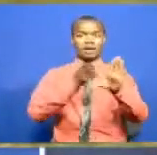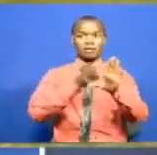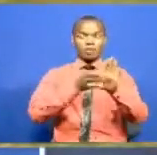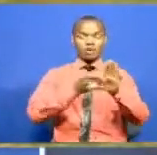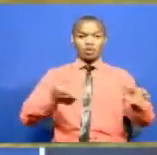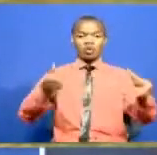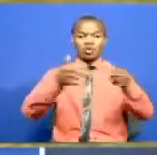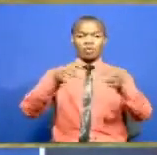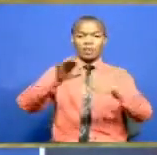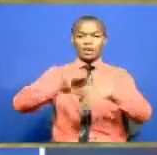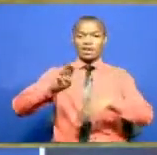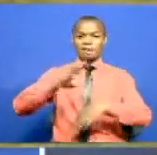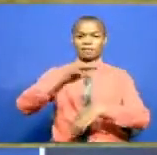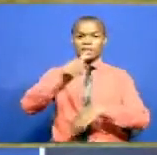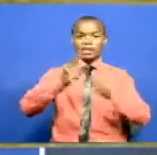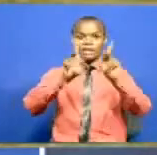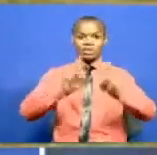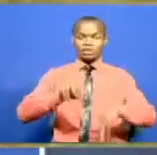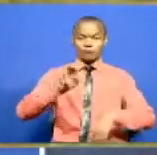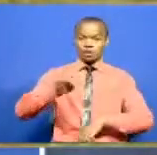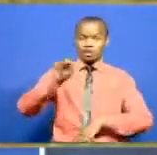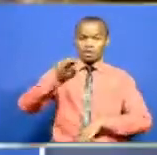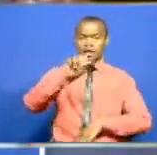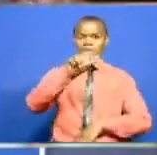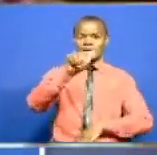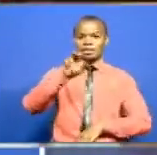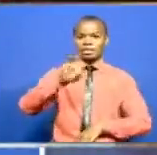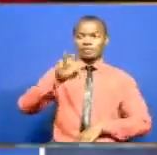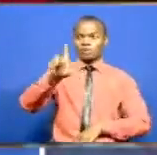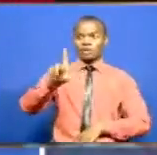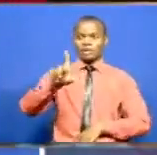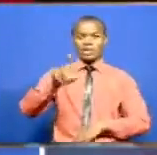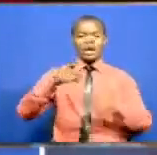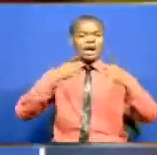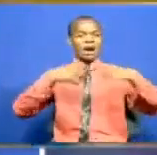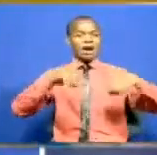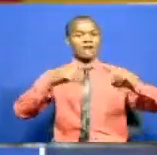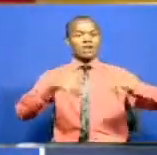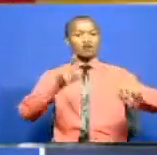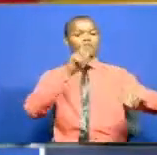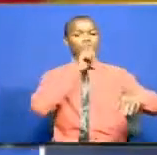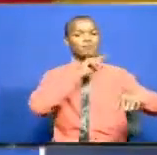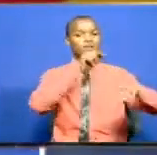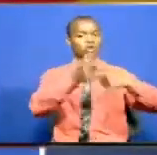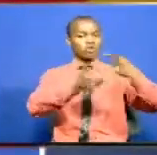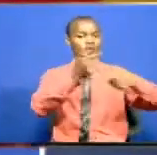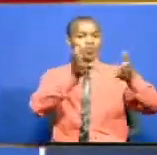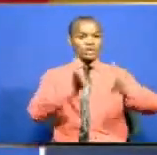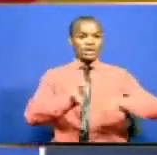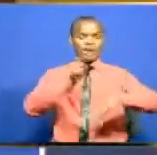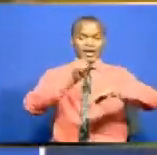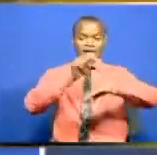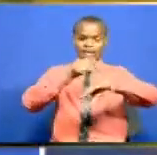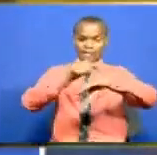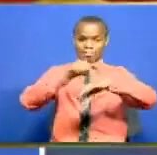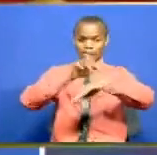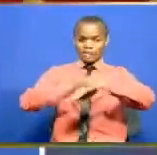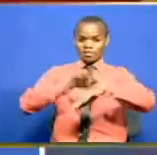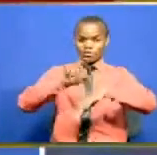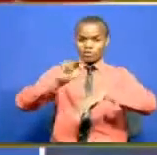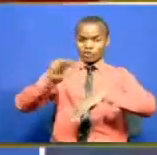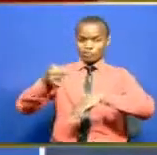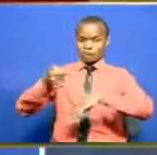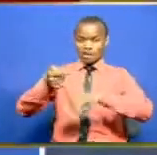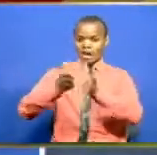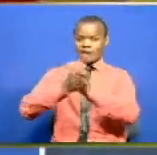cha mwakilishi wa wadi ya Kisumu North, Samuel Otieno Dede, ametangazwa mshindi baada ya kupata kura 4566